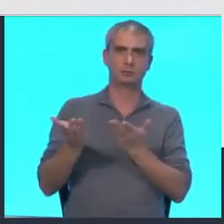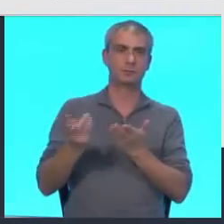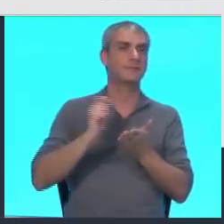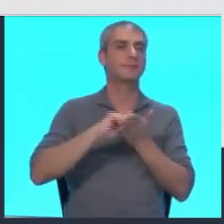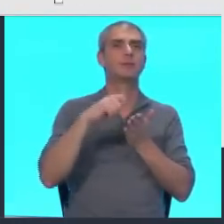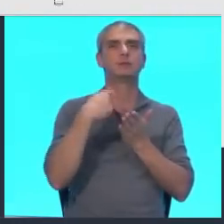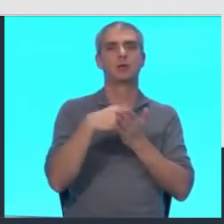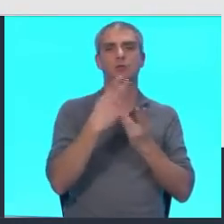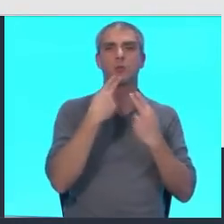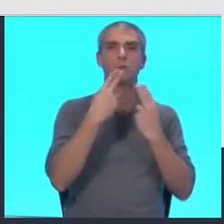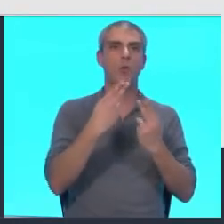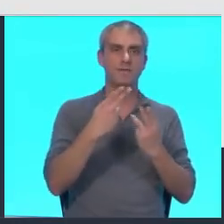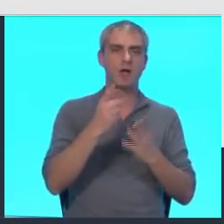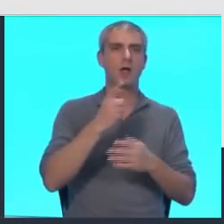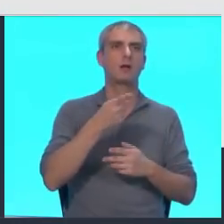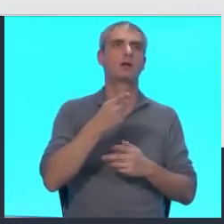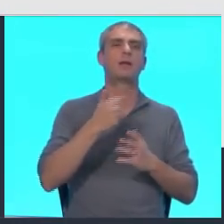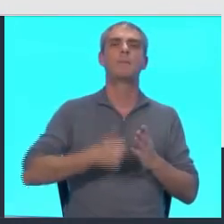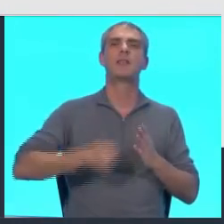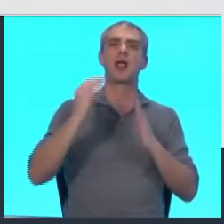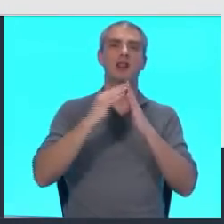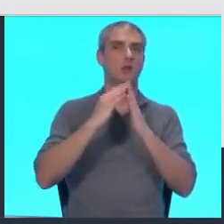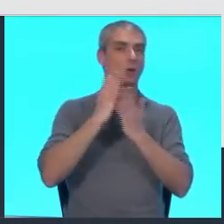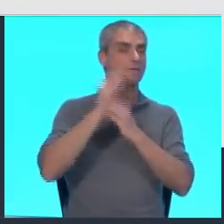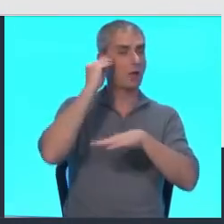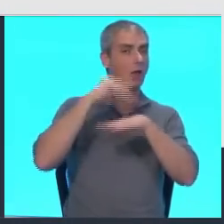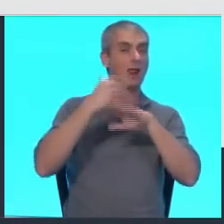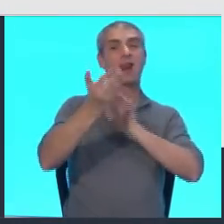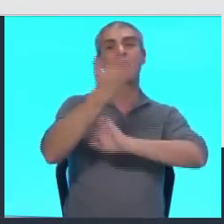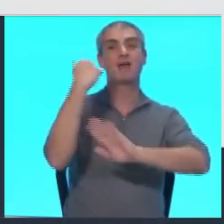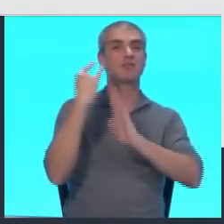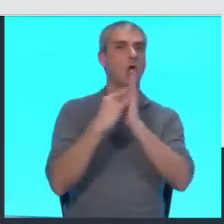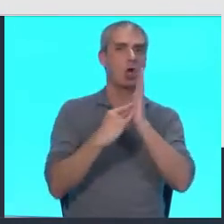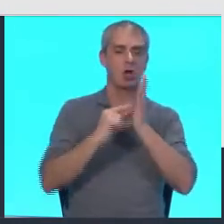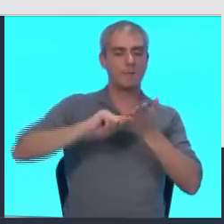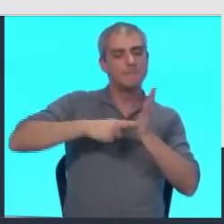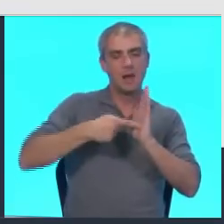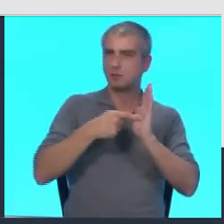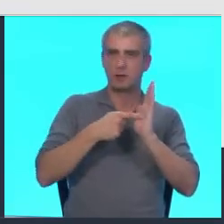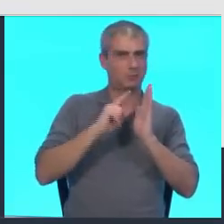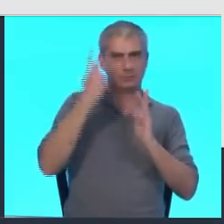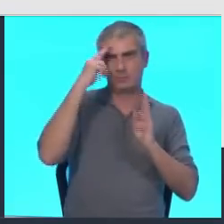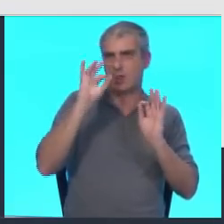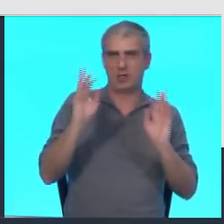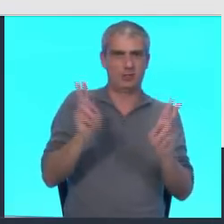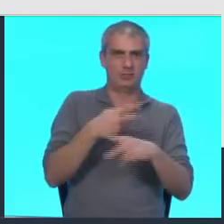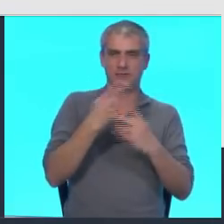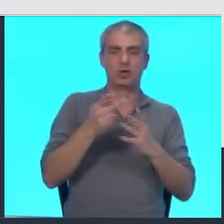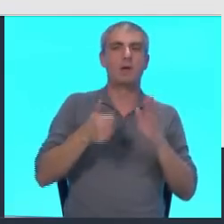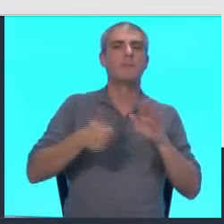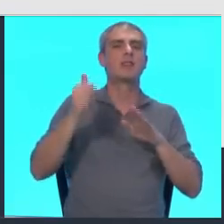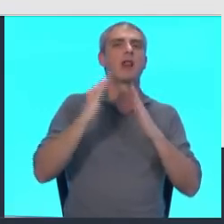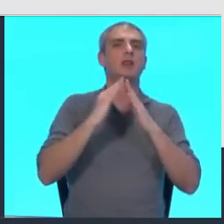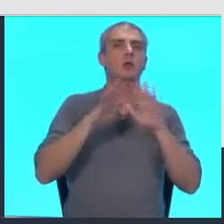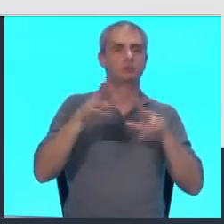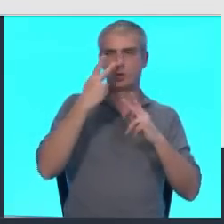מסרו בתגובה כי מנהל הדיור הממשלתי התריע בטרם חקיקת החוק כי היעד שנקבע בו אינו ריאלי. מנהל הדיור הממשלתי רואה חשיבות